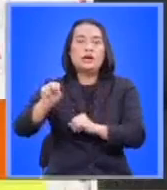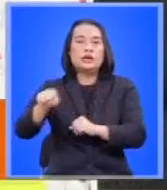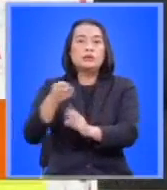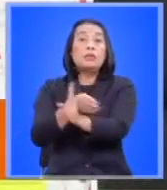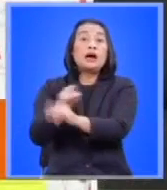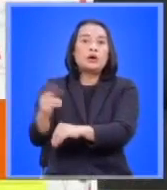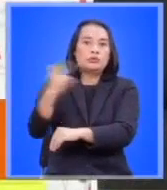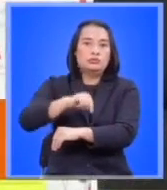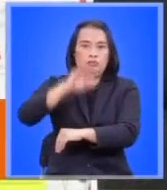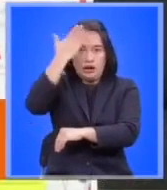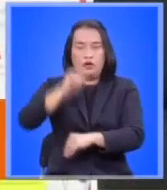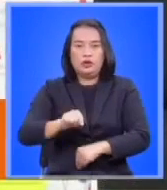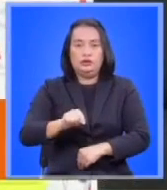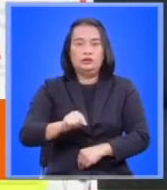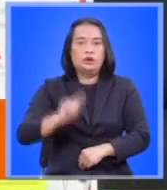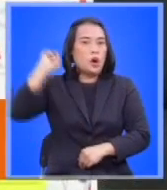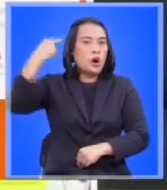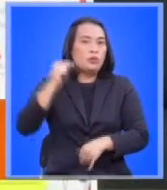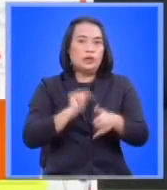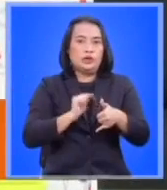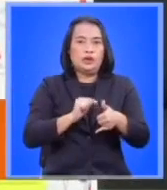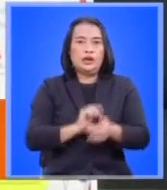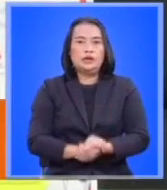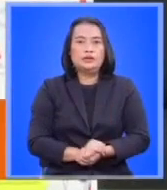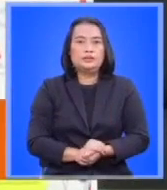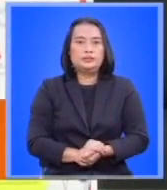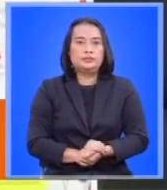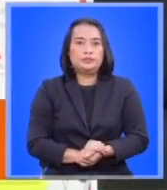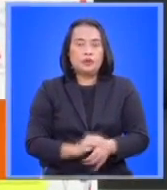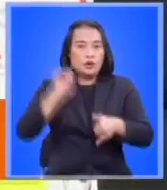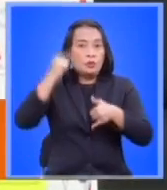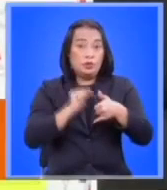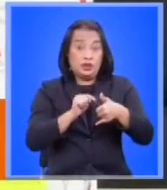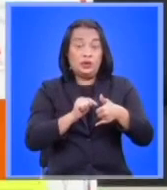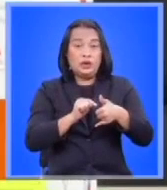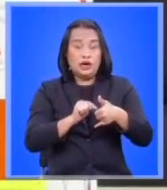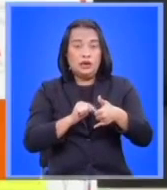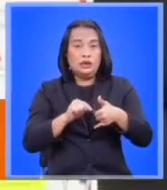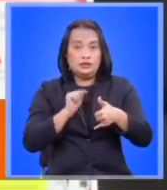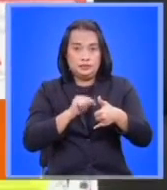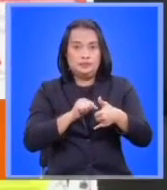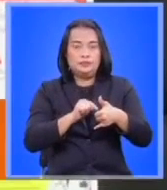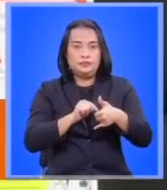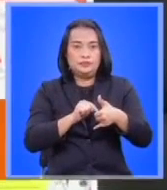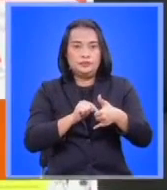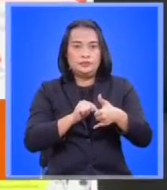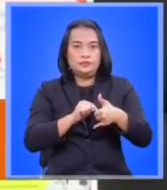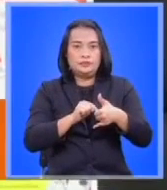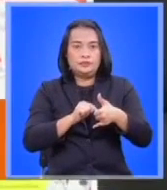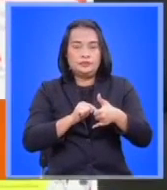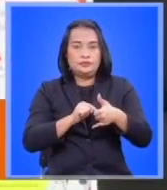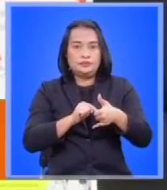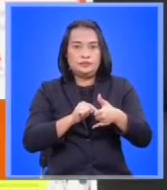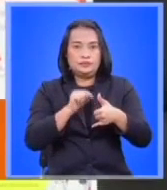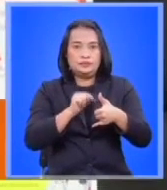แต่รายนี้นะครับเป็นผู้สัมผัสที่ใกล้ชิดนะครับกับในส่วนของ